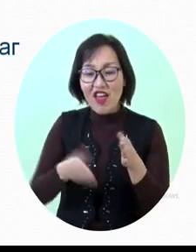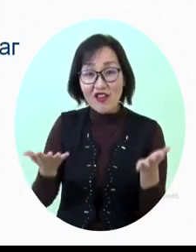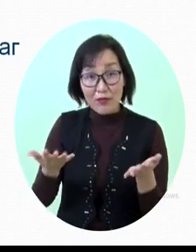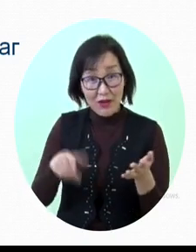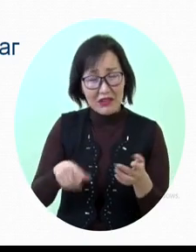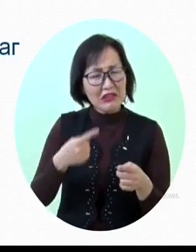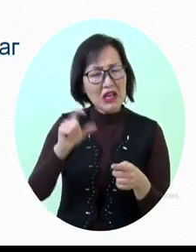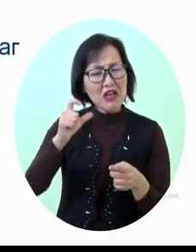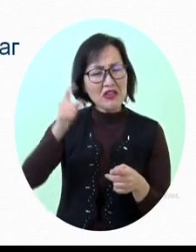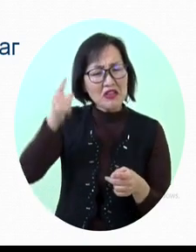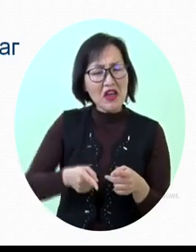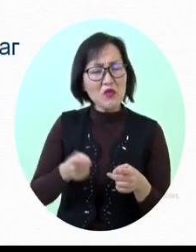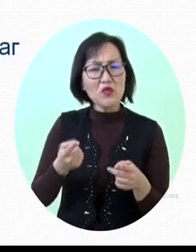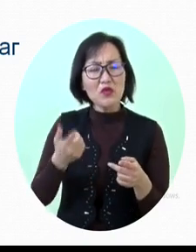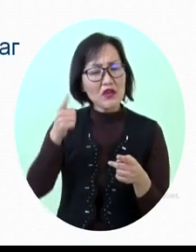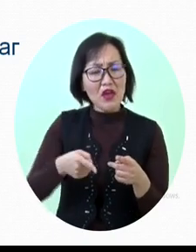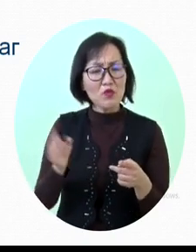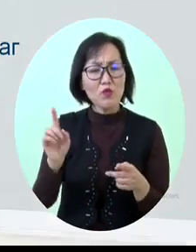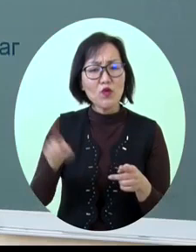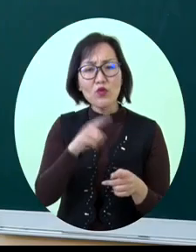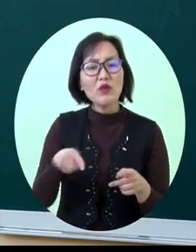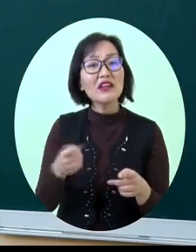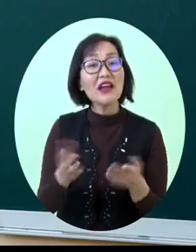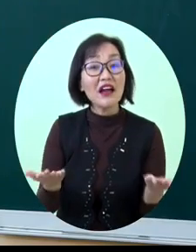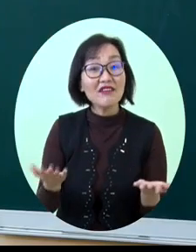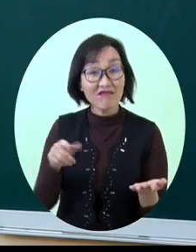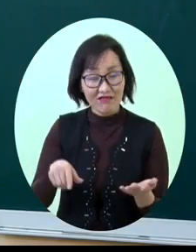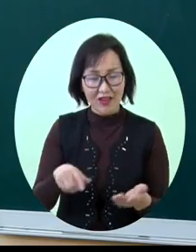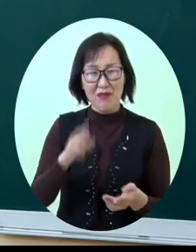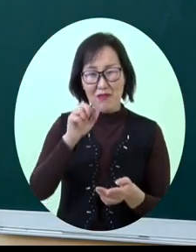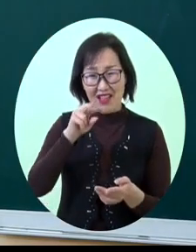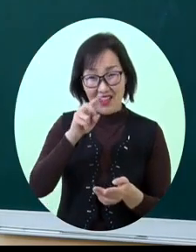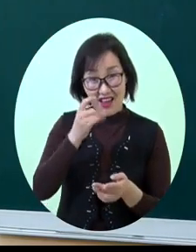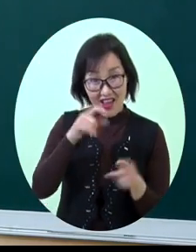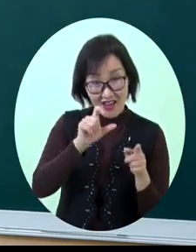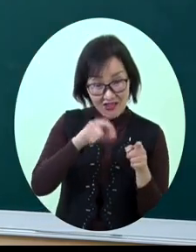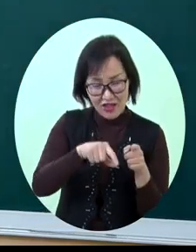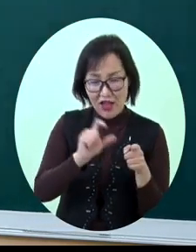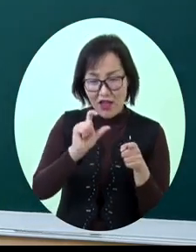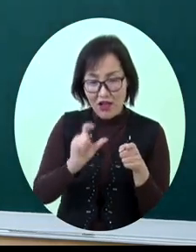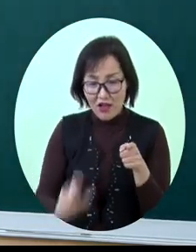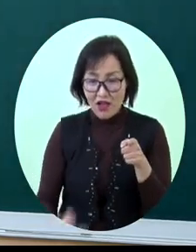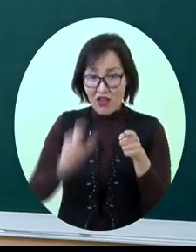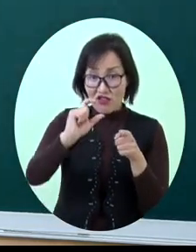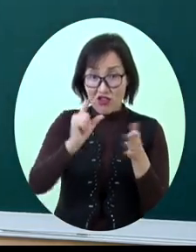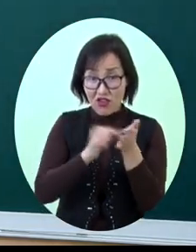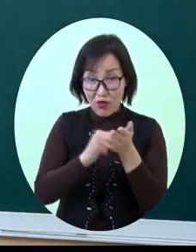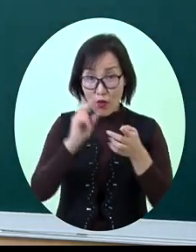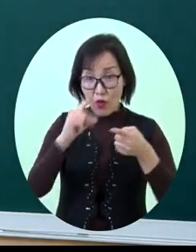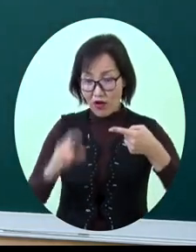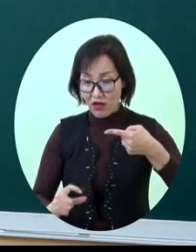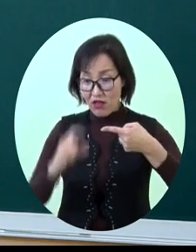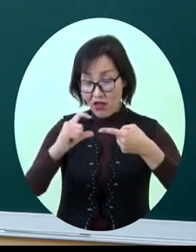тохиолдолд балархаа өгшгүүд гээгддэггүй лээ хүүхдүүдээ? За, хэрвээ балархаа ихшигжүүлэх үүрэгтэй бол өшөөмөн балархаа